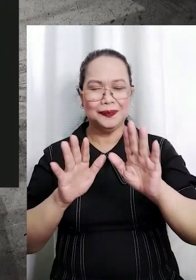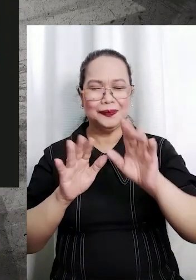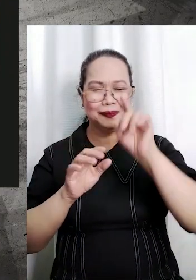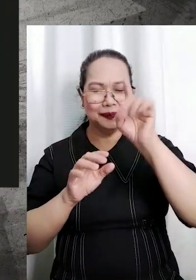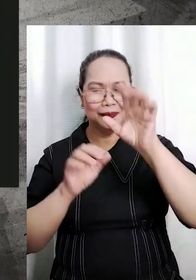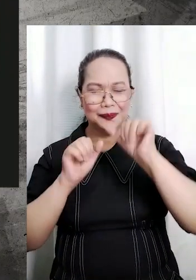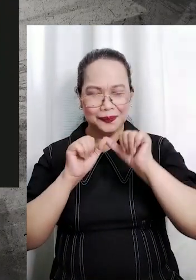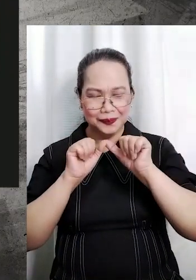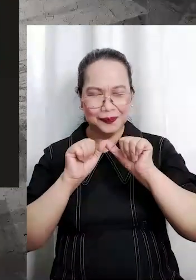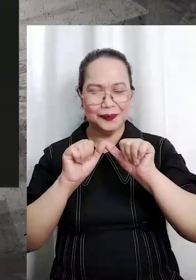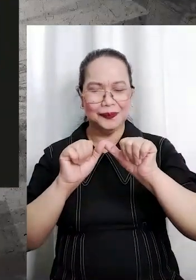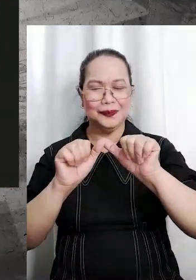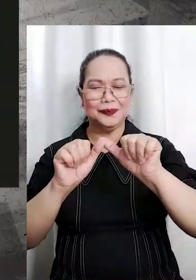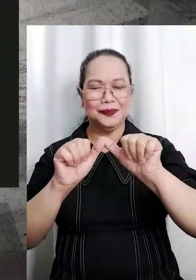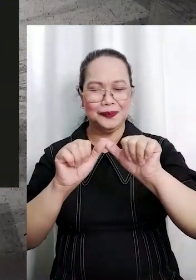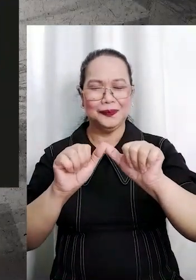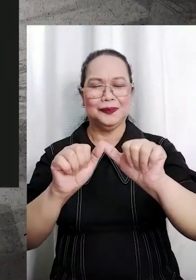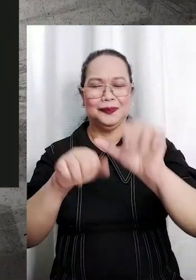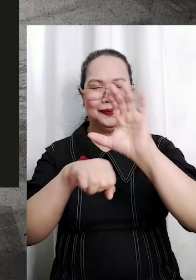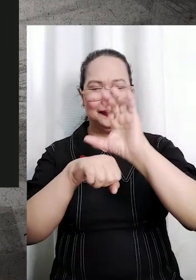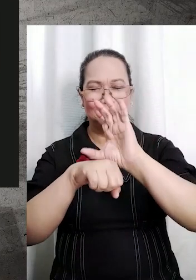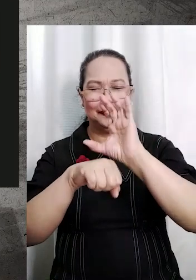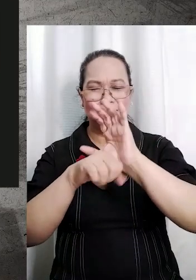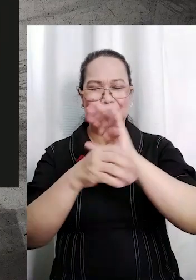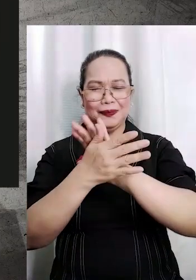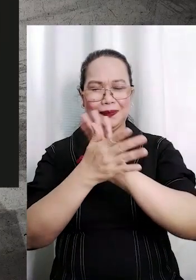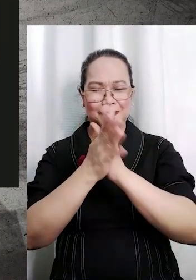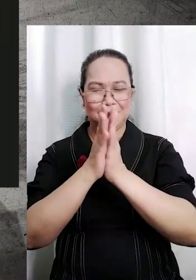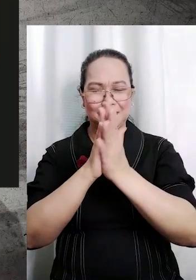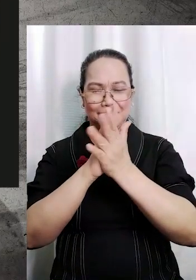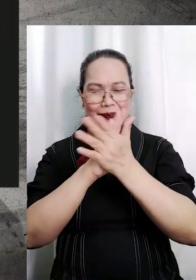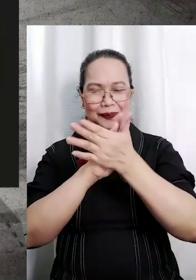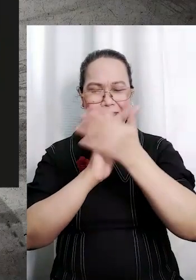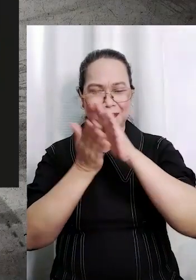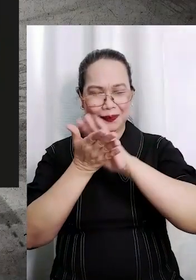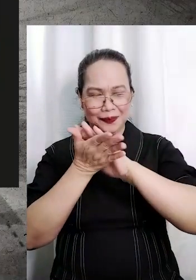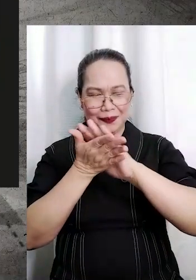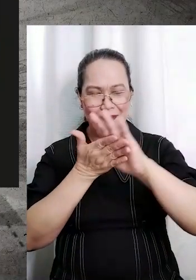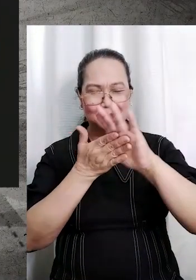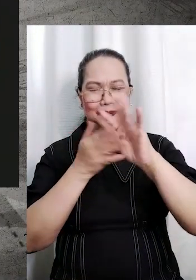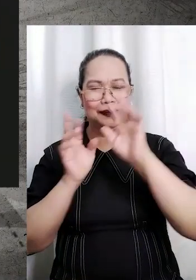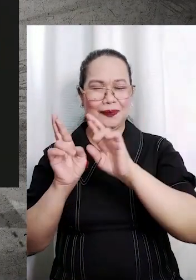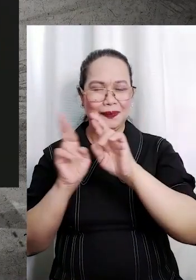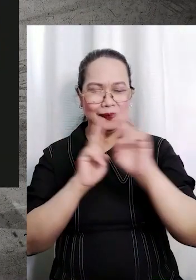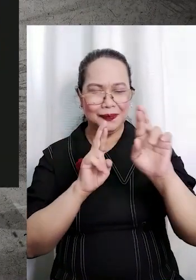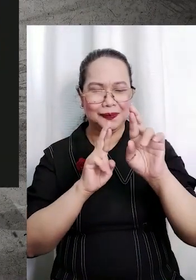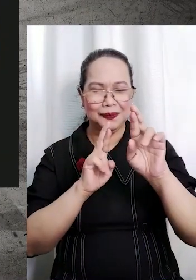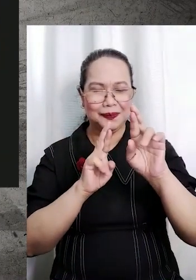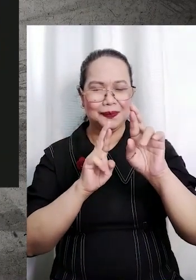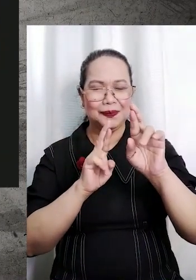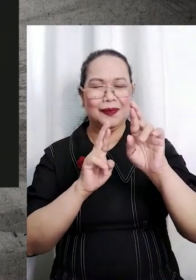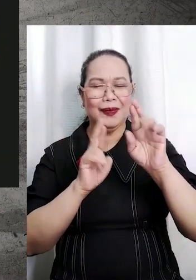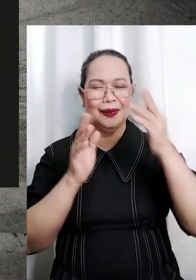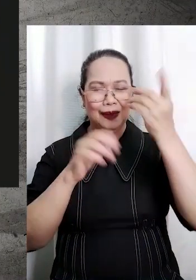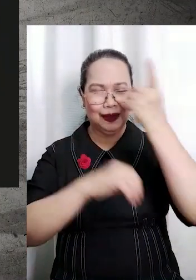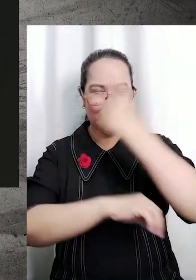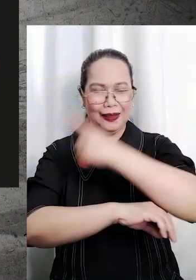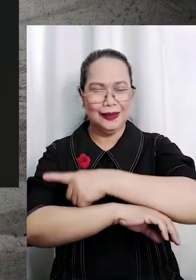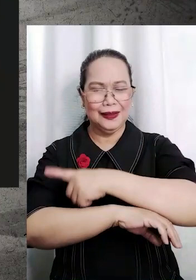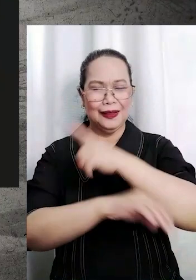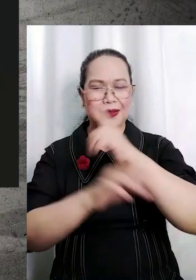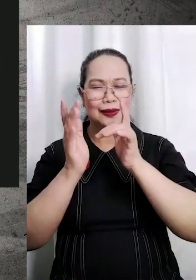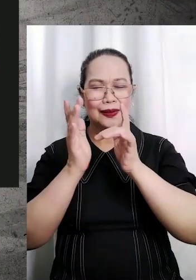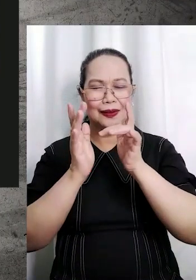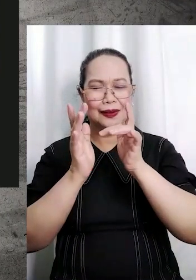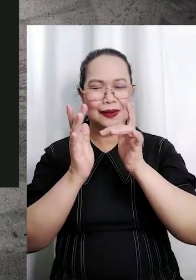kung saan ay pinagpapatuloy ninyong ito'y maging ganap, puro at maihanda, Panginoon, sa